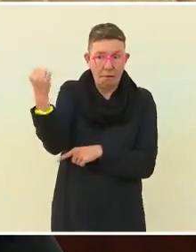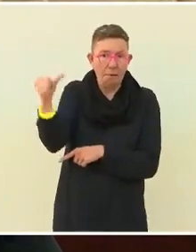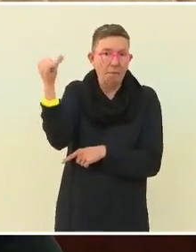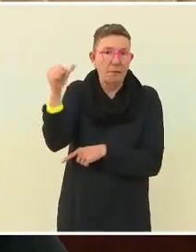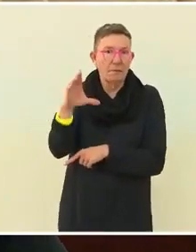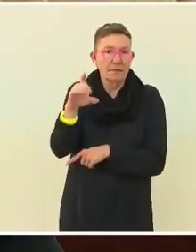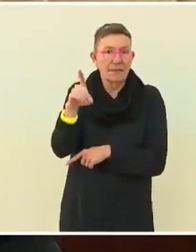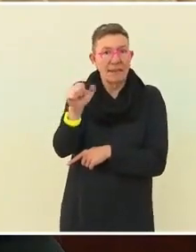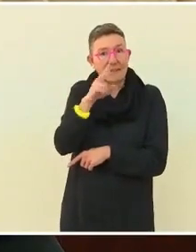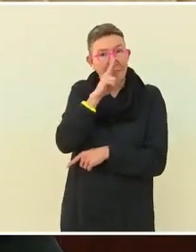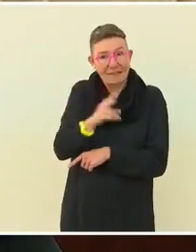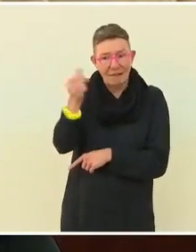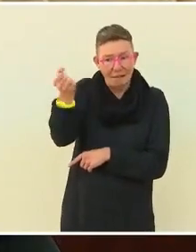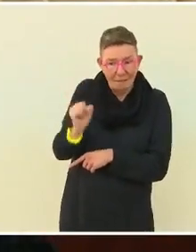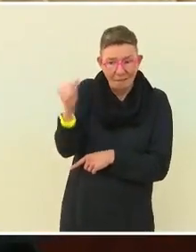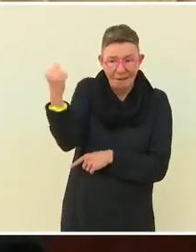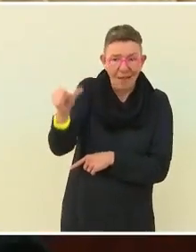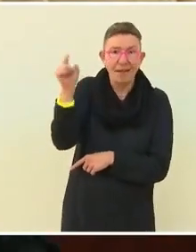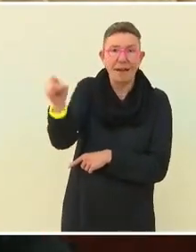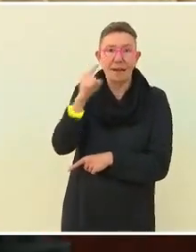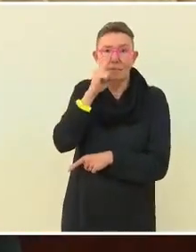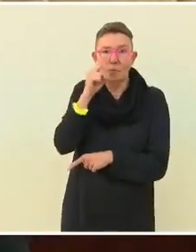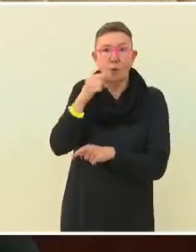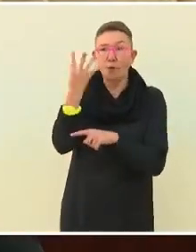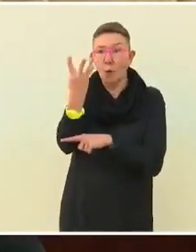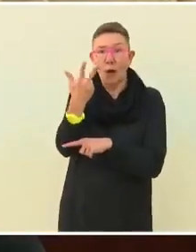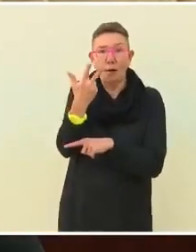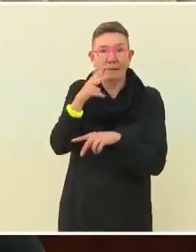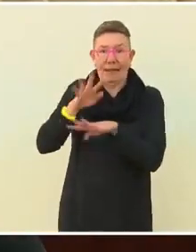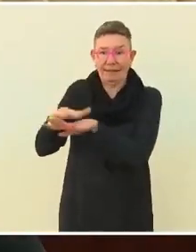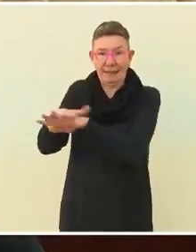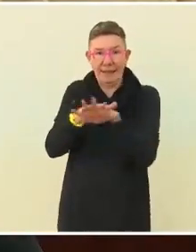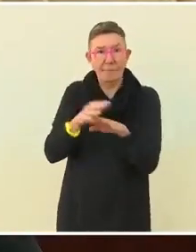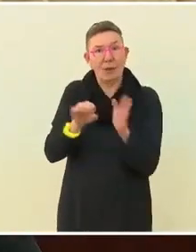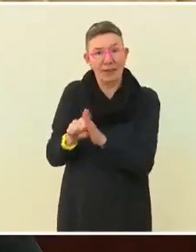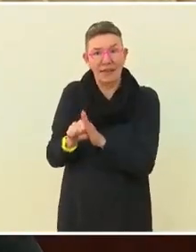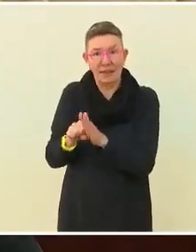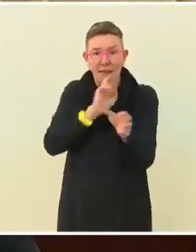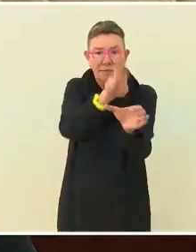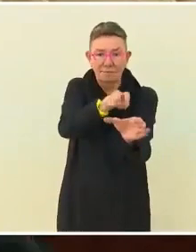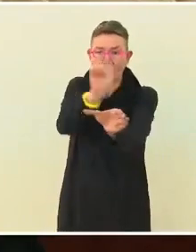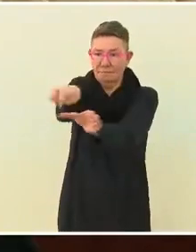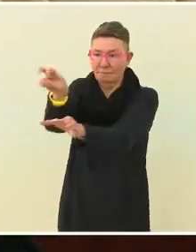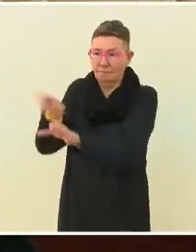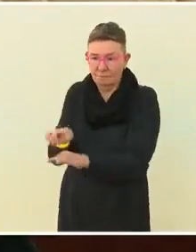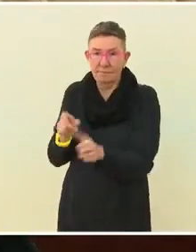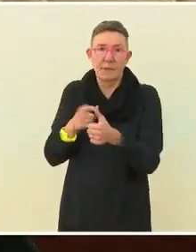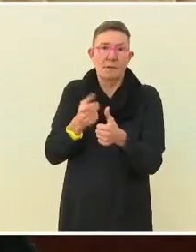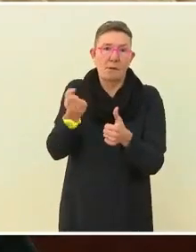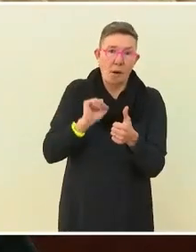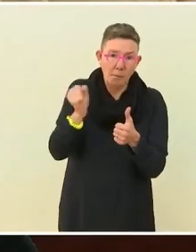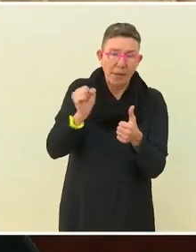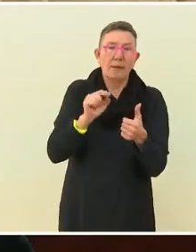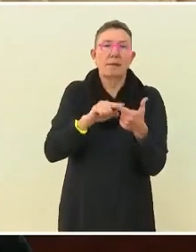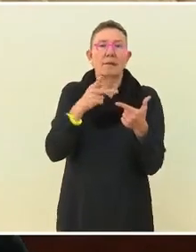CDAS brestois à intervenir sur 3 quartiers prioritaires de la ville. Lambézélec,